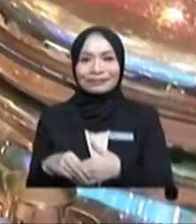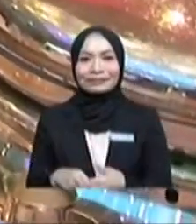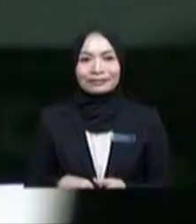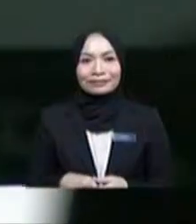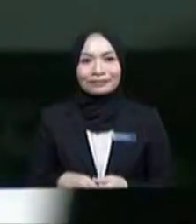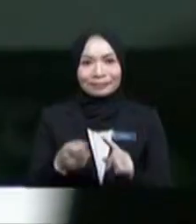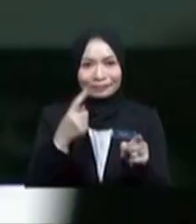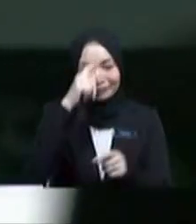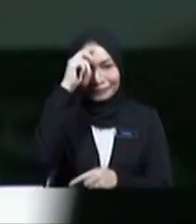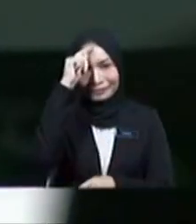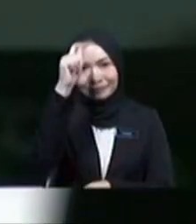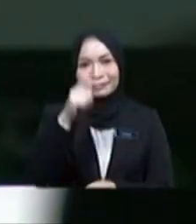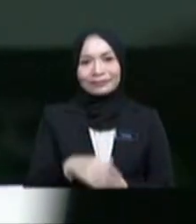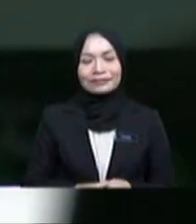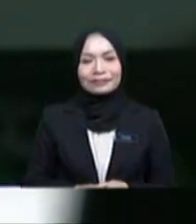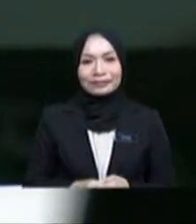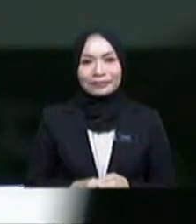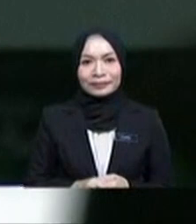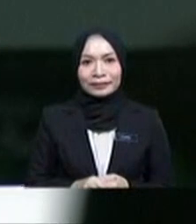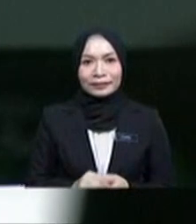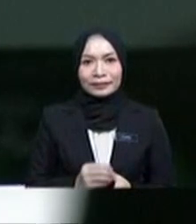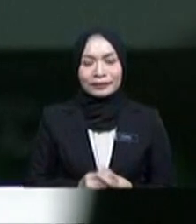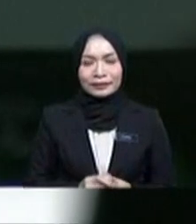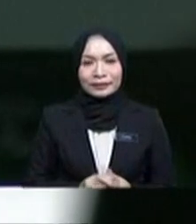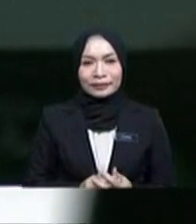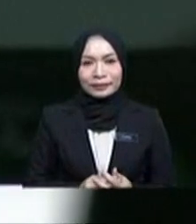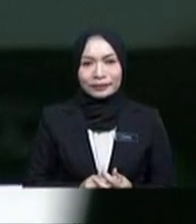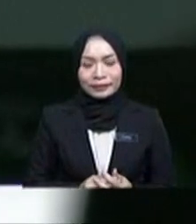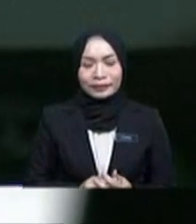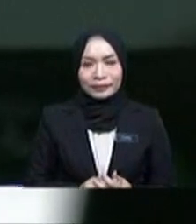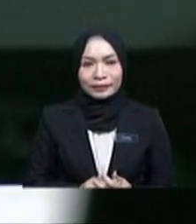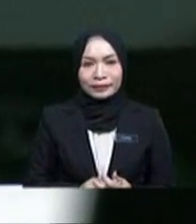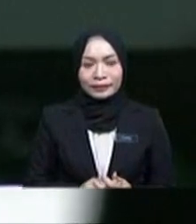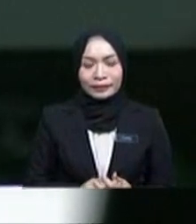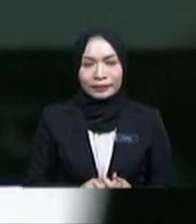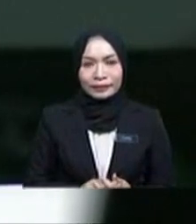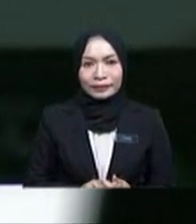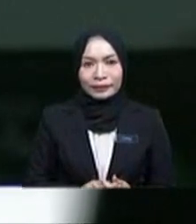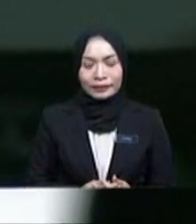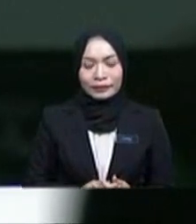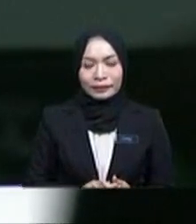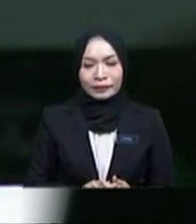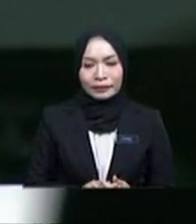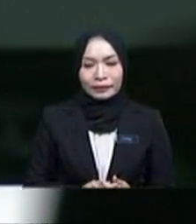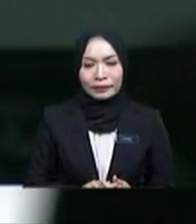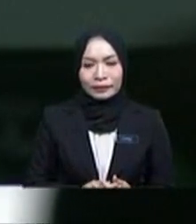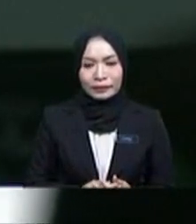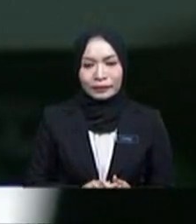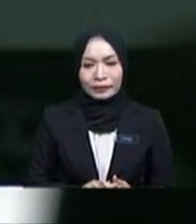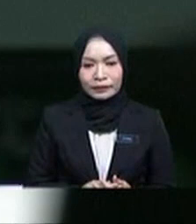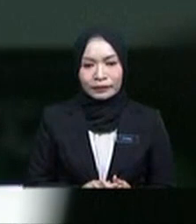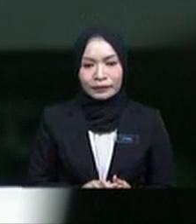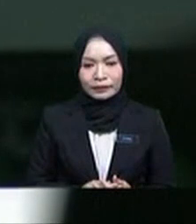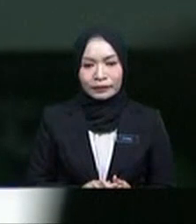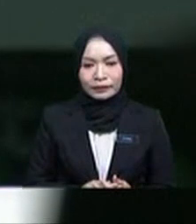this event. اللهم يا لطيف يا رحمن اللهم اهدنا ووفقنا.